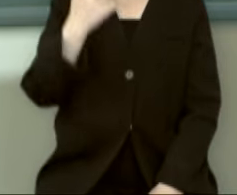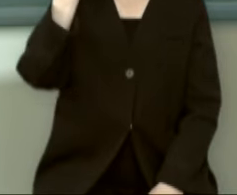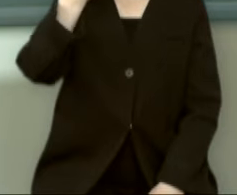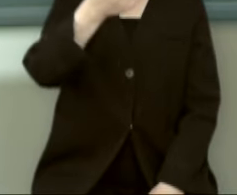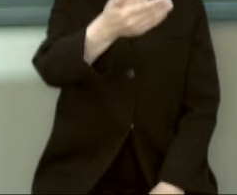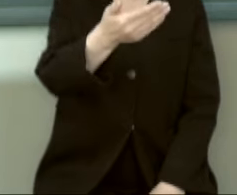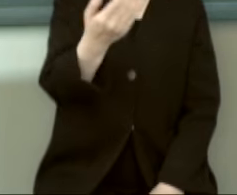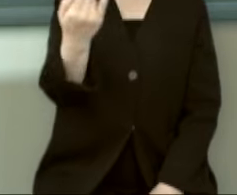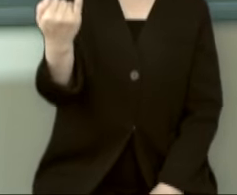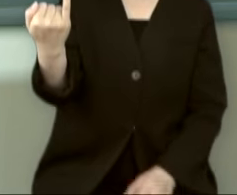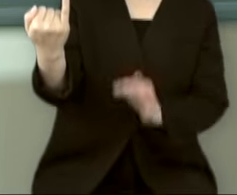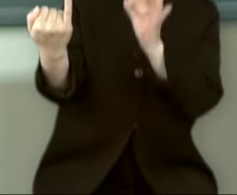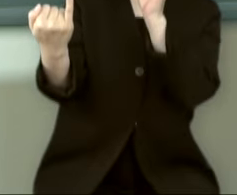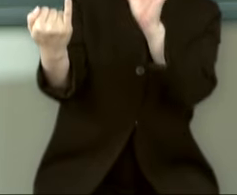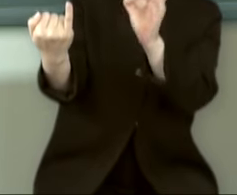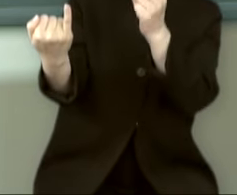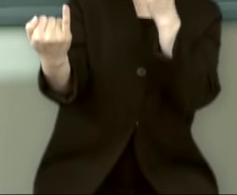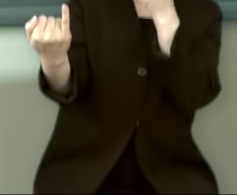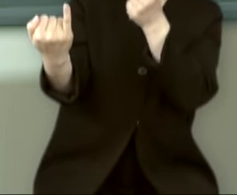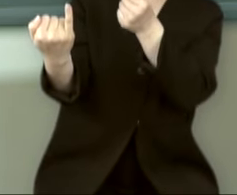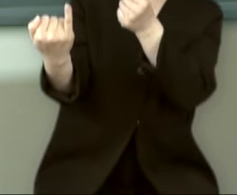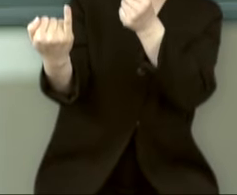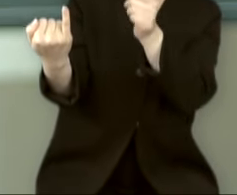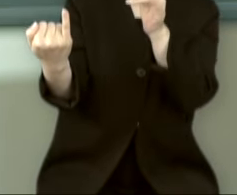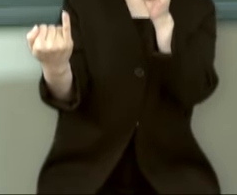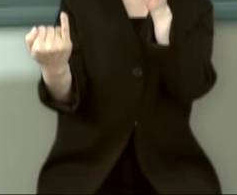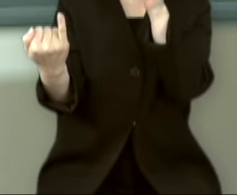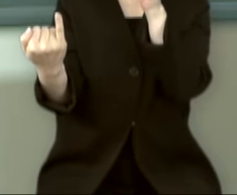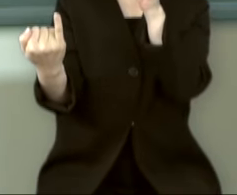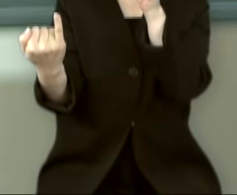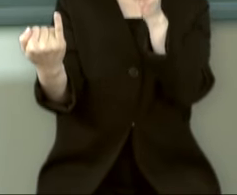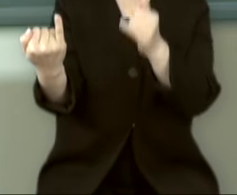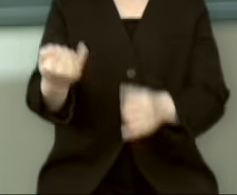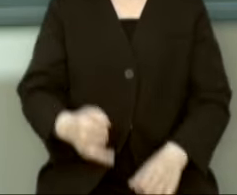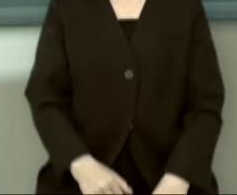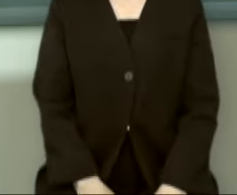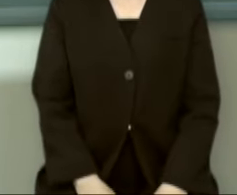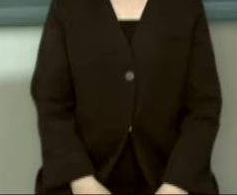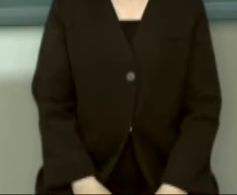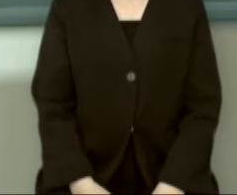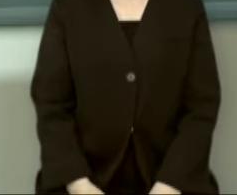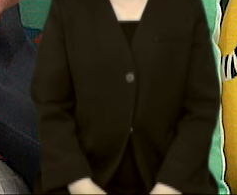아직도 사모님 볼 때 눈에 하트로 계속 보시네요. 네, 네.